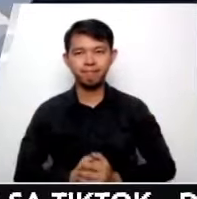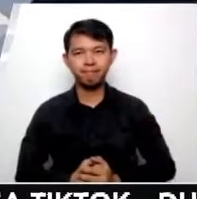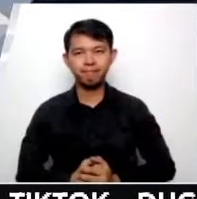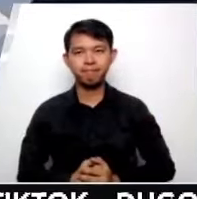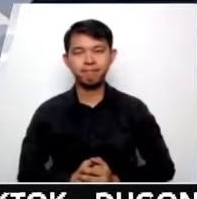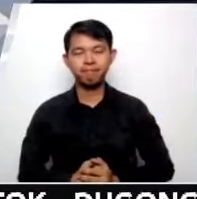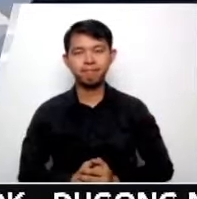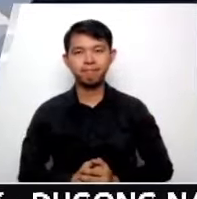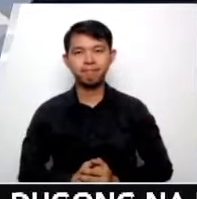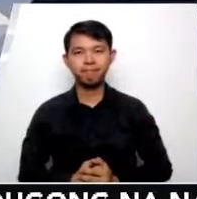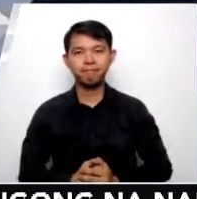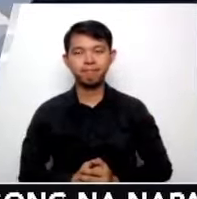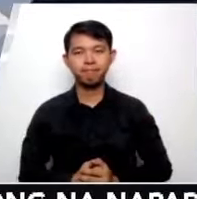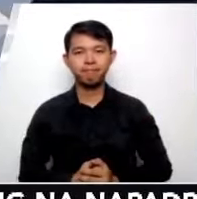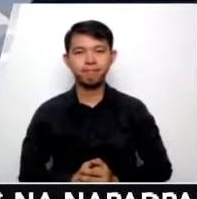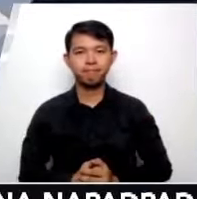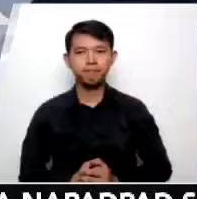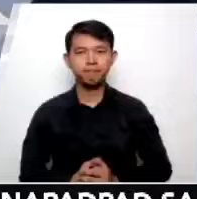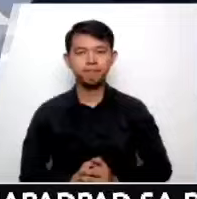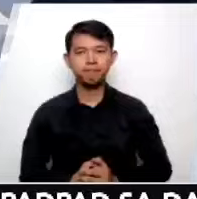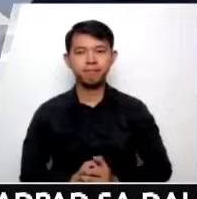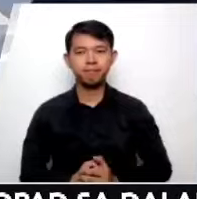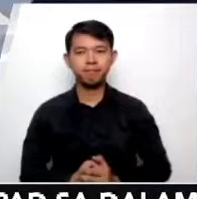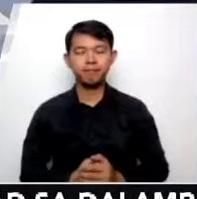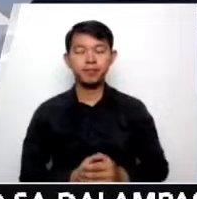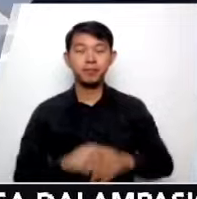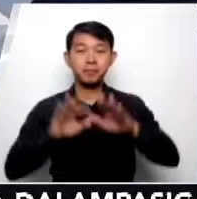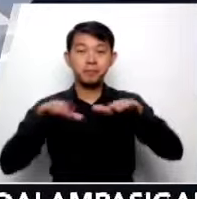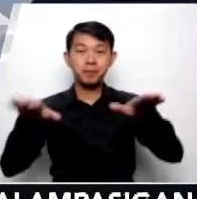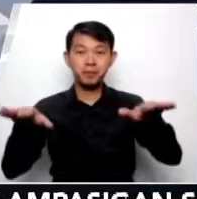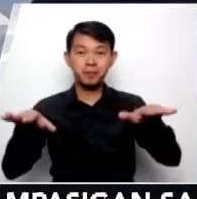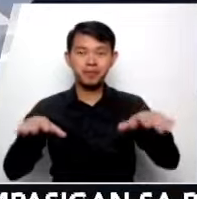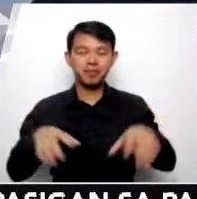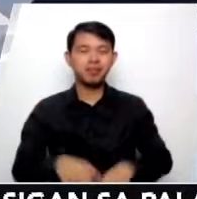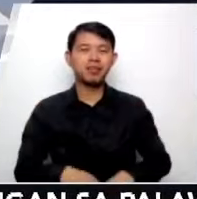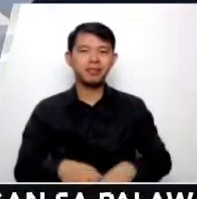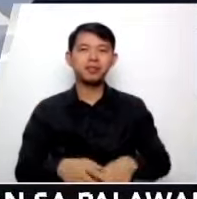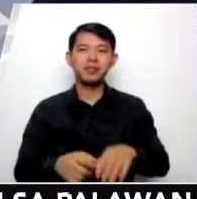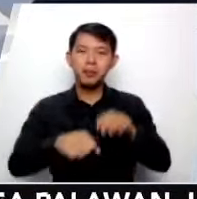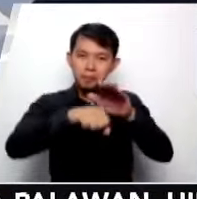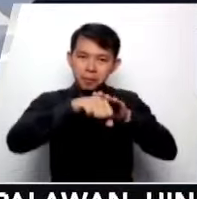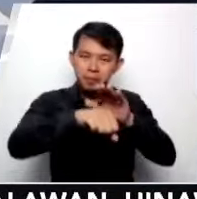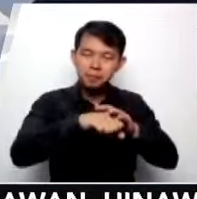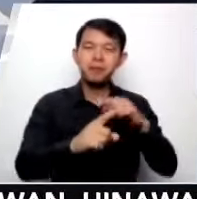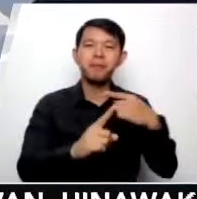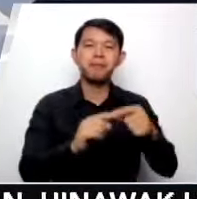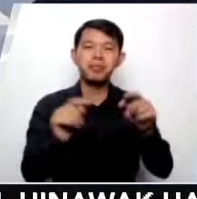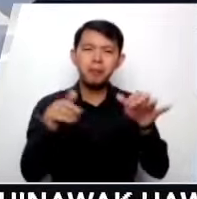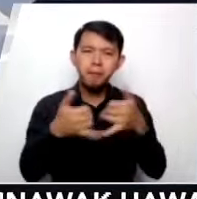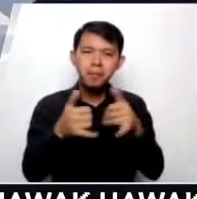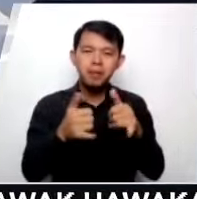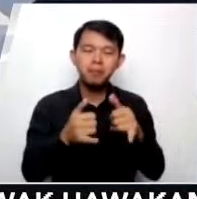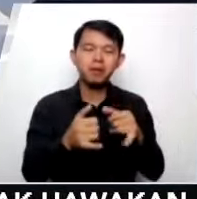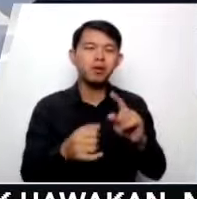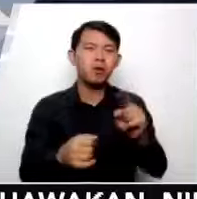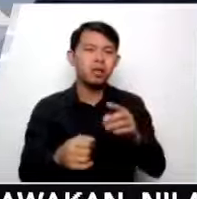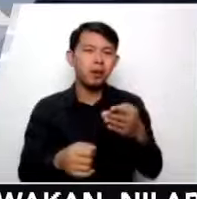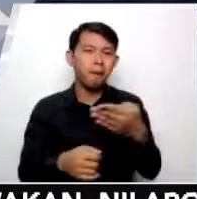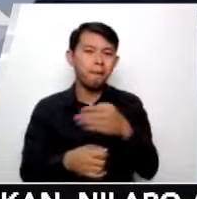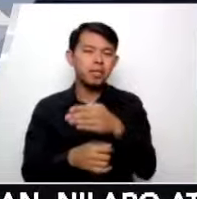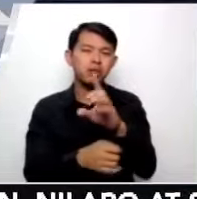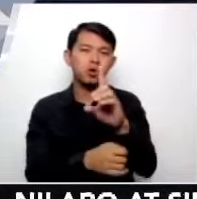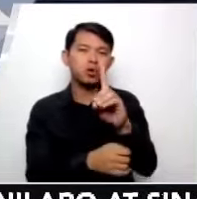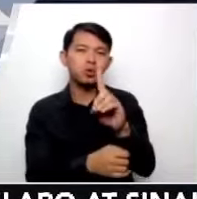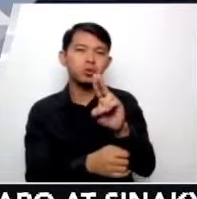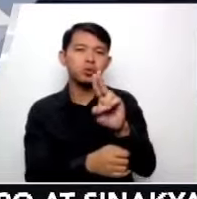Nilaro at sinakyan pa ng ilang batang isang dugong na napadpad sa dalampasigan sa Palawan. Pero hindi raw dapat ginagawa yan